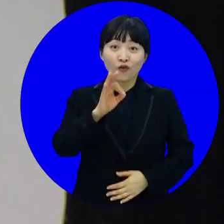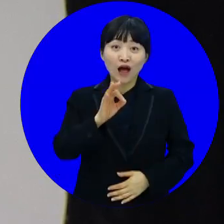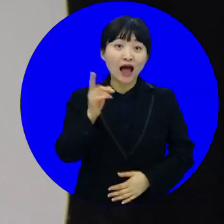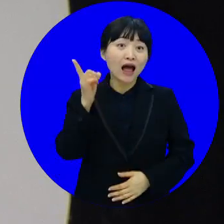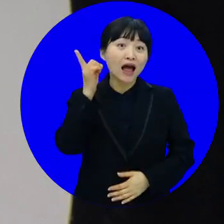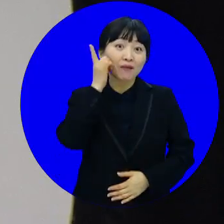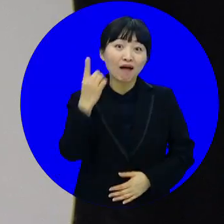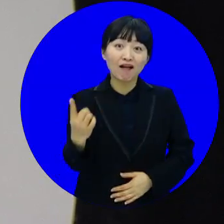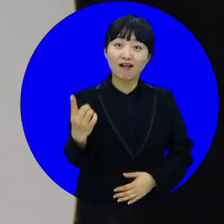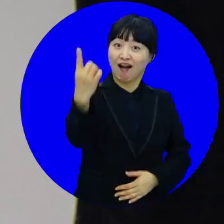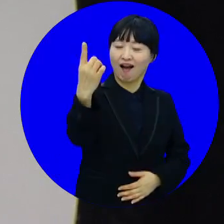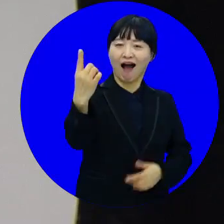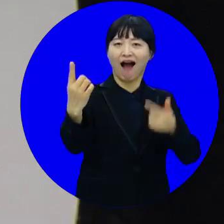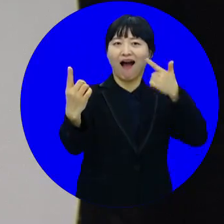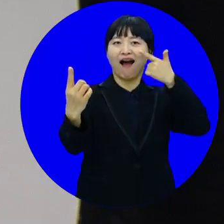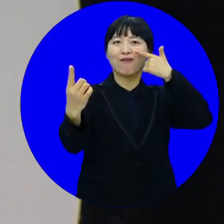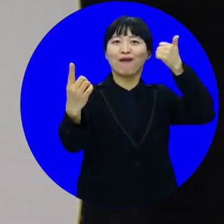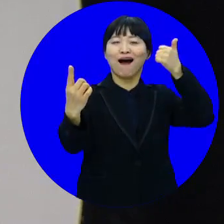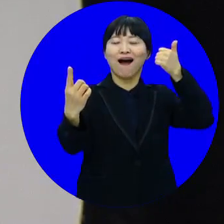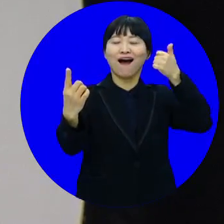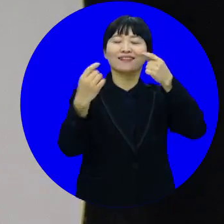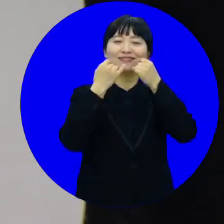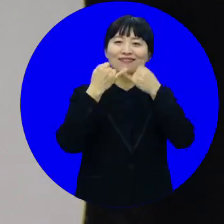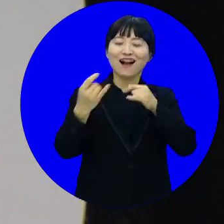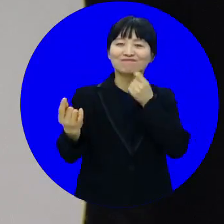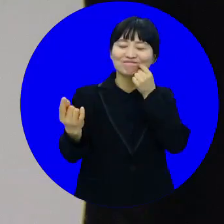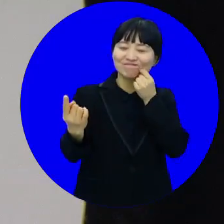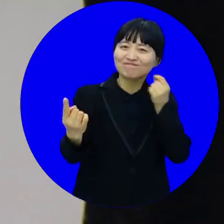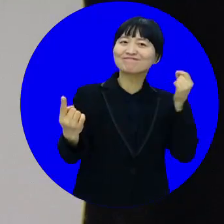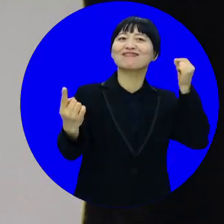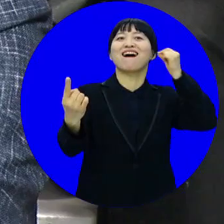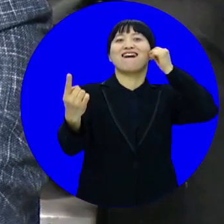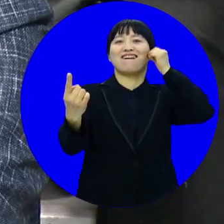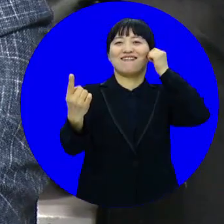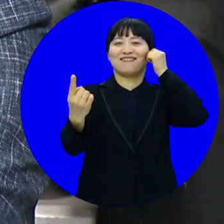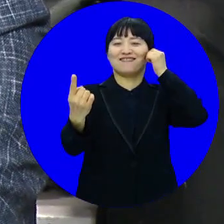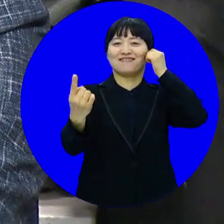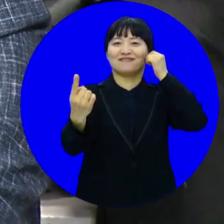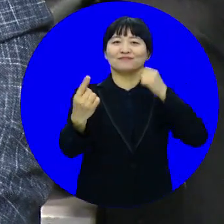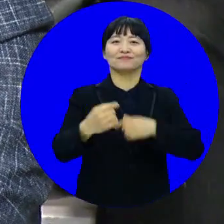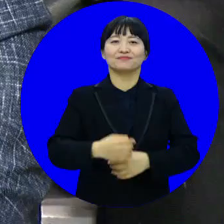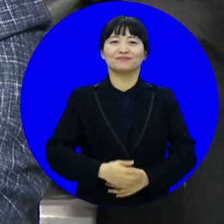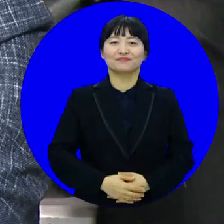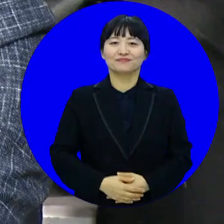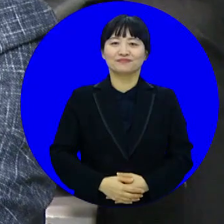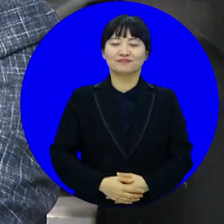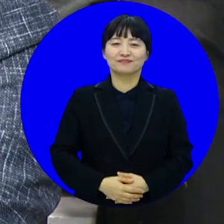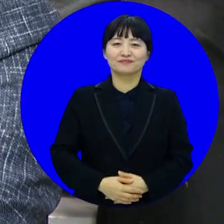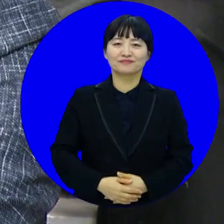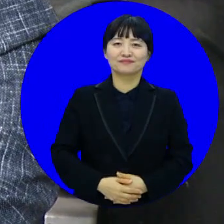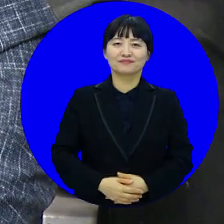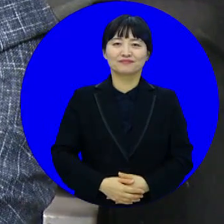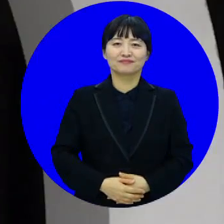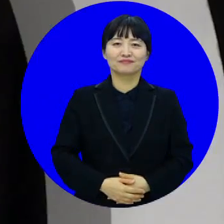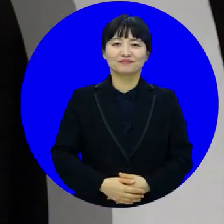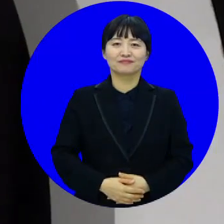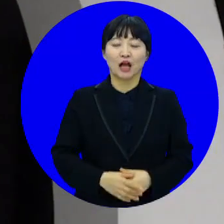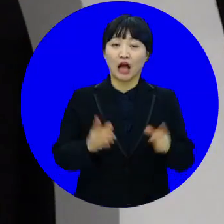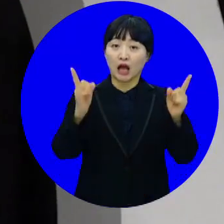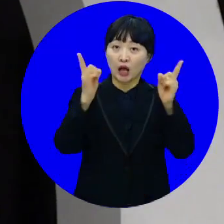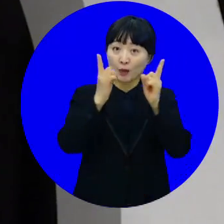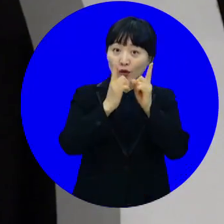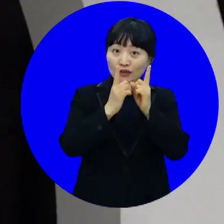보셨어요? 이렇게 딱 전화를 들었는데 아빠야. 그리고 예린이 입꼬리가 이렇게 올라갔어요. 마음이 너무너무 훈훈해지는데요. 네.